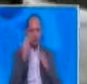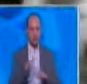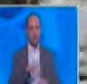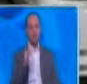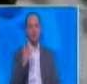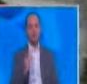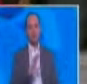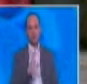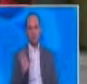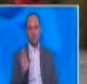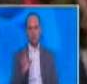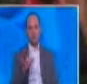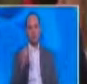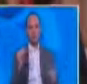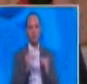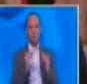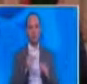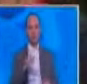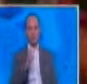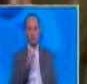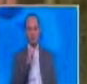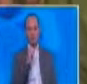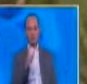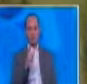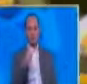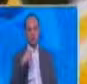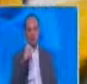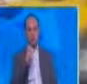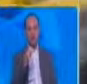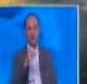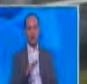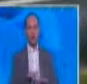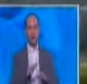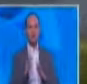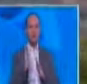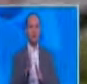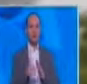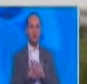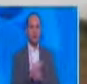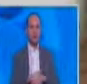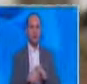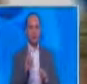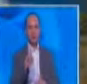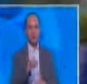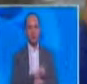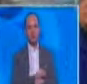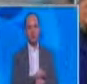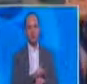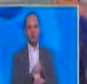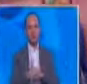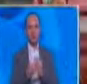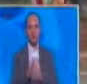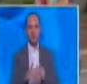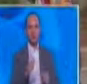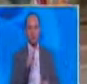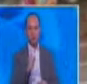Bu olmaz. Bu uygun bir davranış değil. Dolayısıyla biz elleri sık sık yıkamayı, 20 saniye süre yıkamayı öneriyoruz.